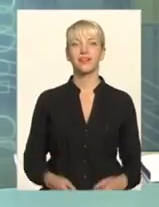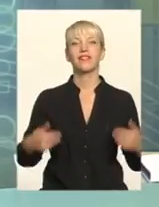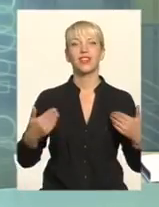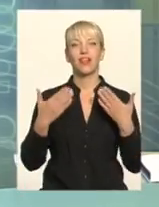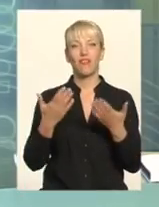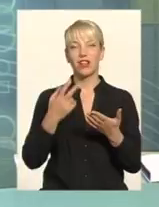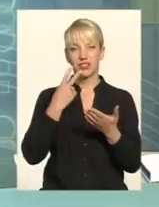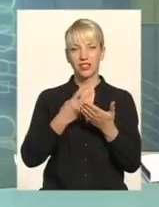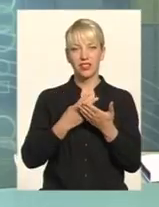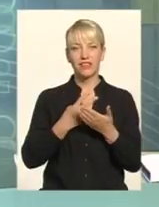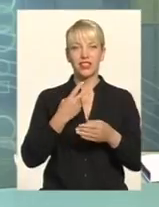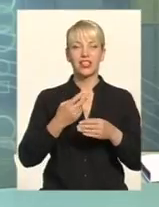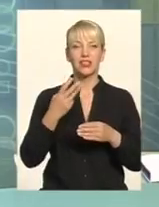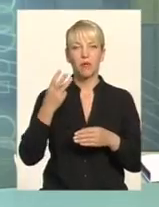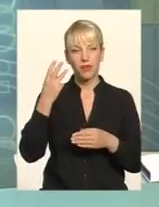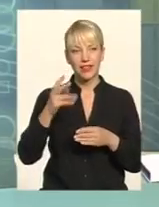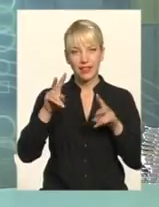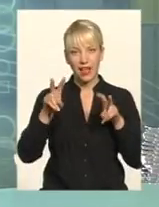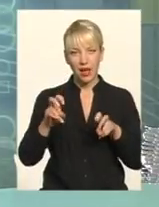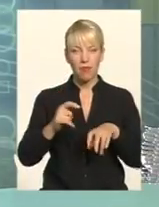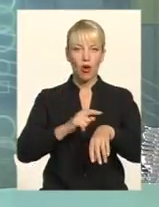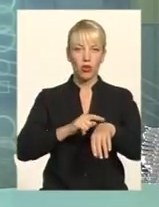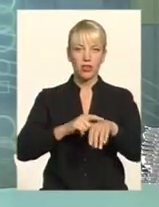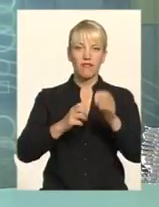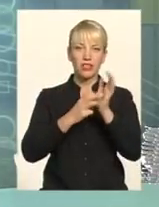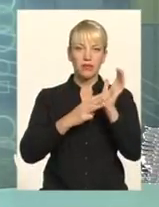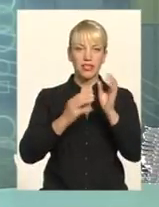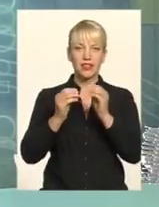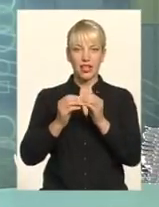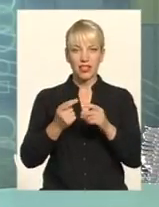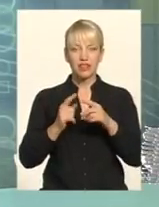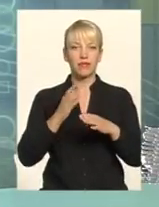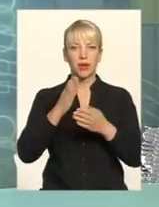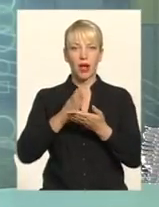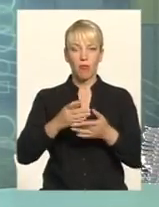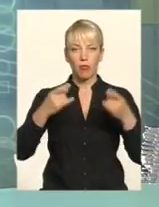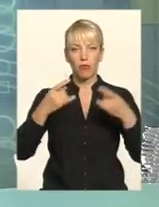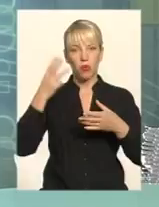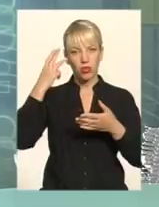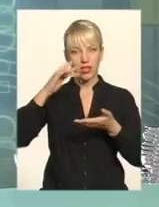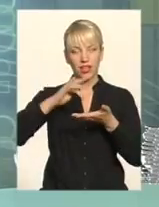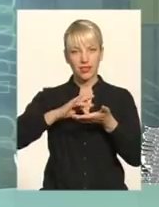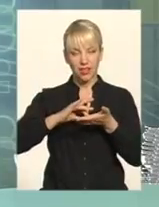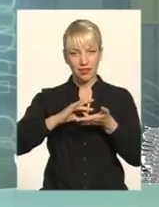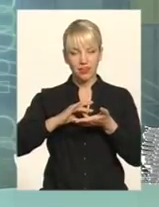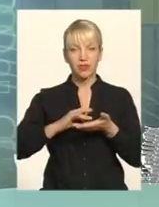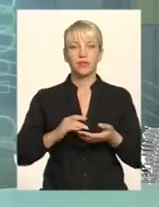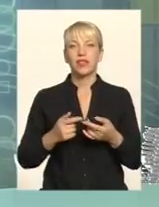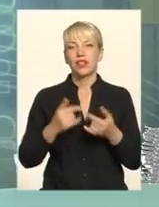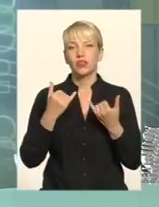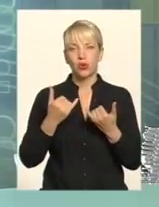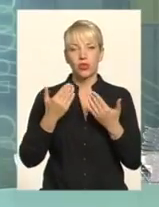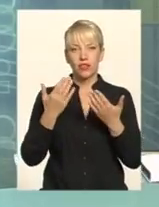Вітаю вас. На годинниках 18:10. Це значить, що у прямому ефірі на телеканалі «Поділля Центр» тема. І сьогодні ви,